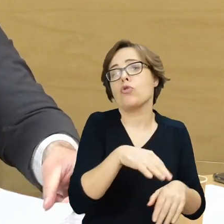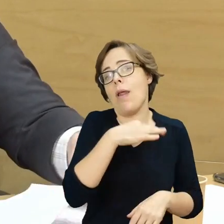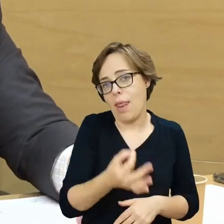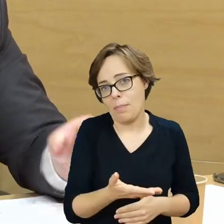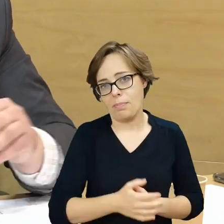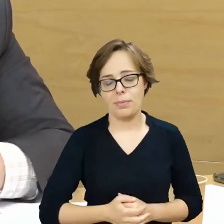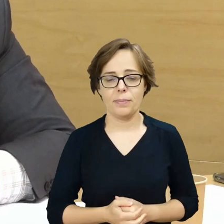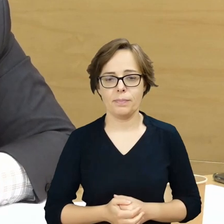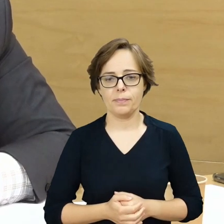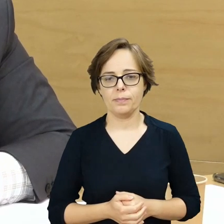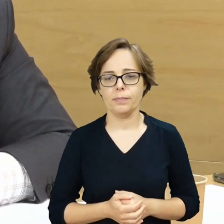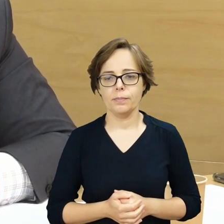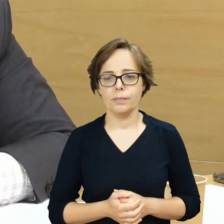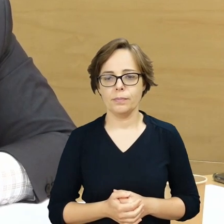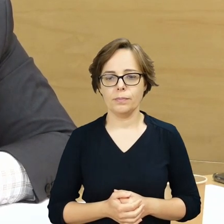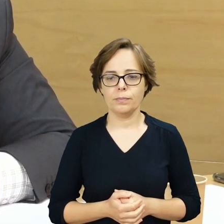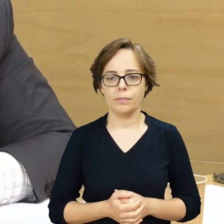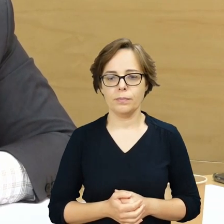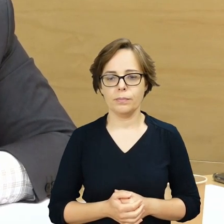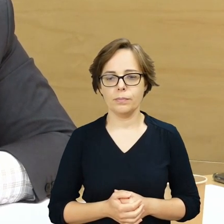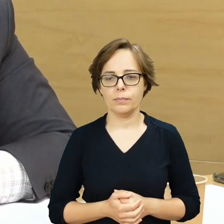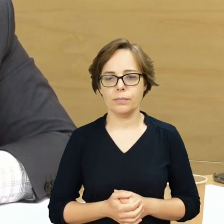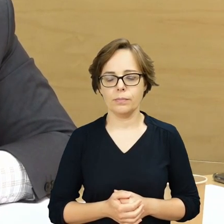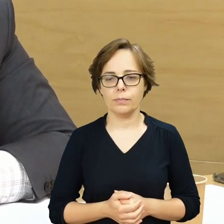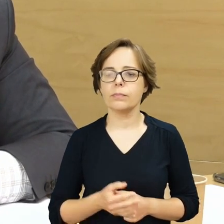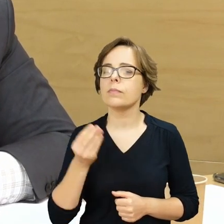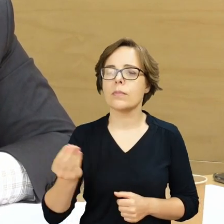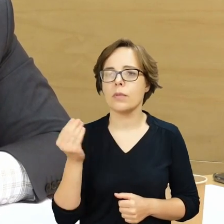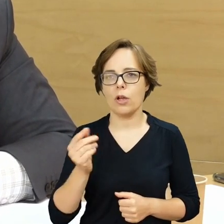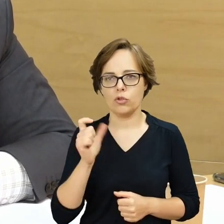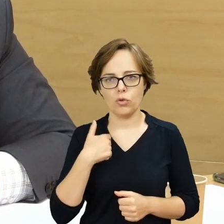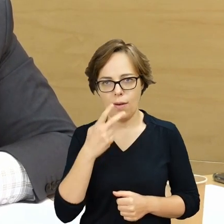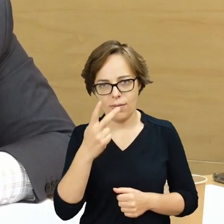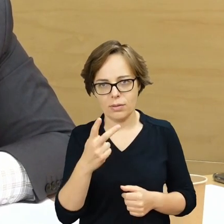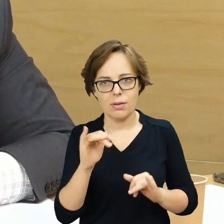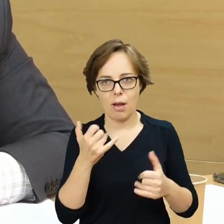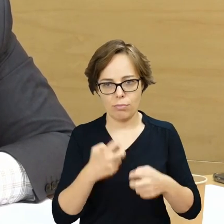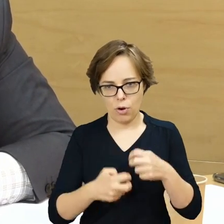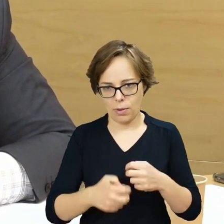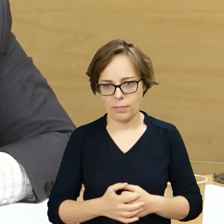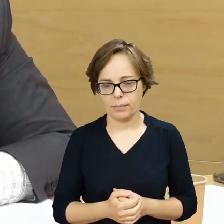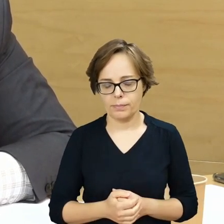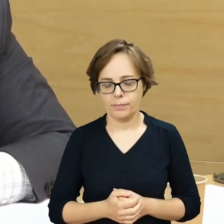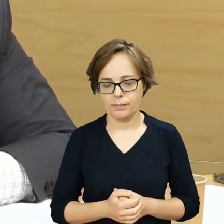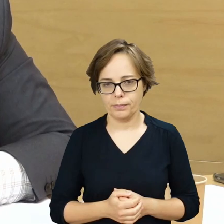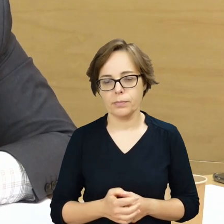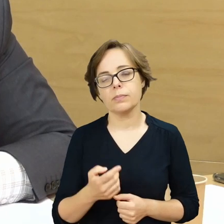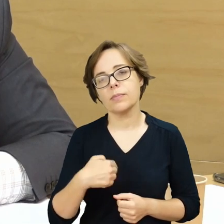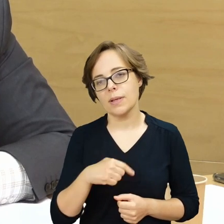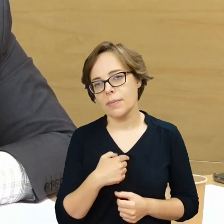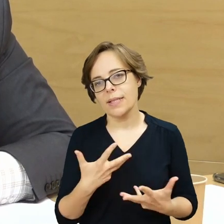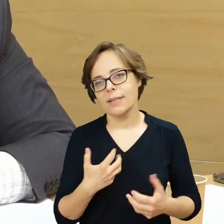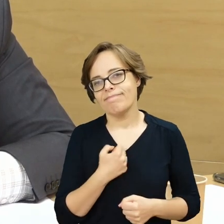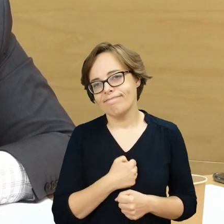Jakie jeszcze dostrzegam problemy? Bardzo nas to boli, że